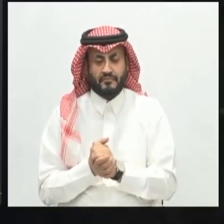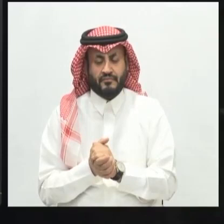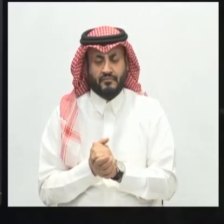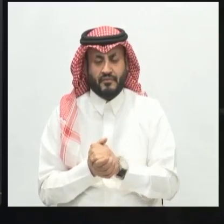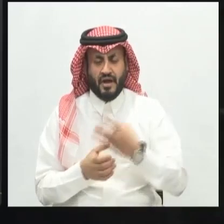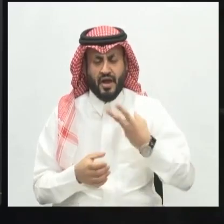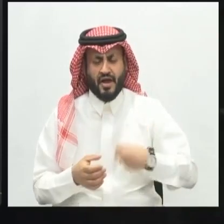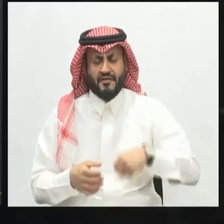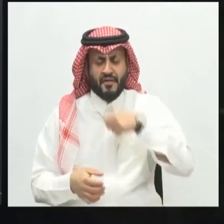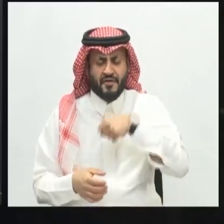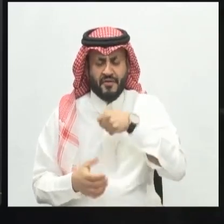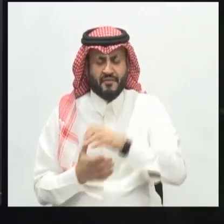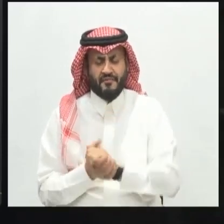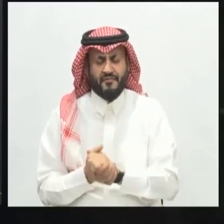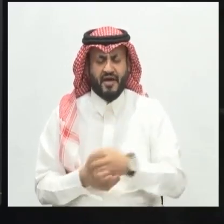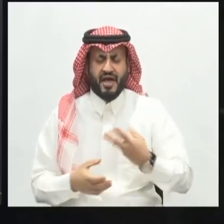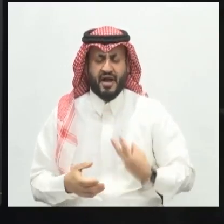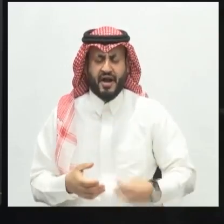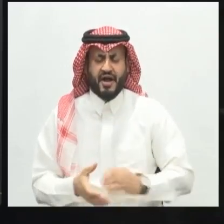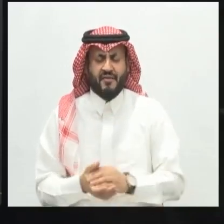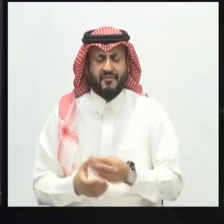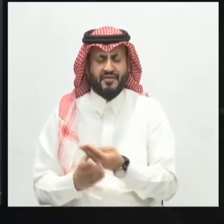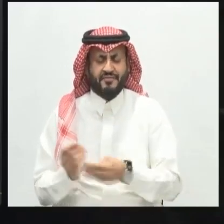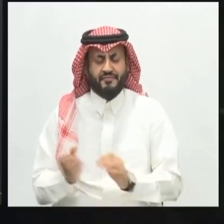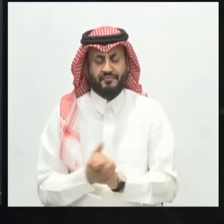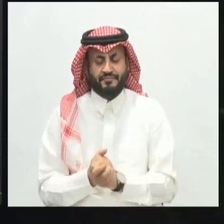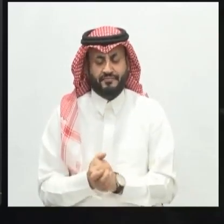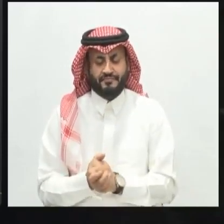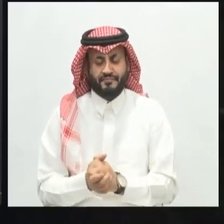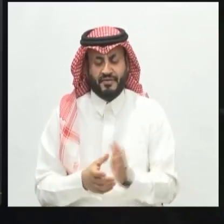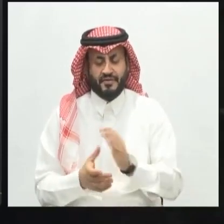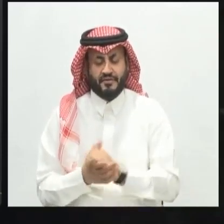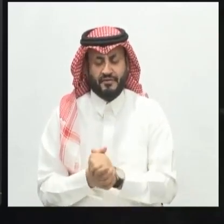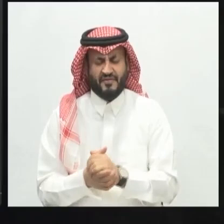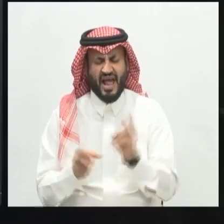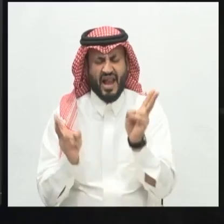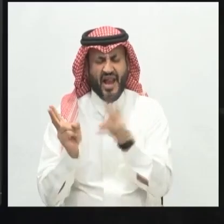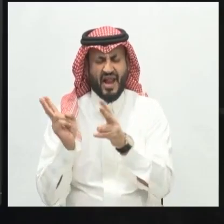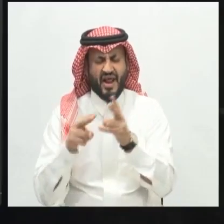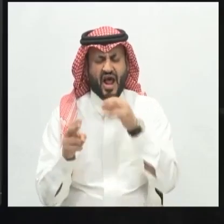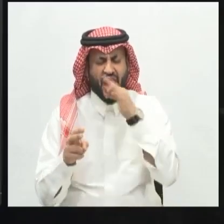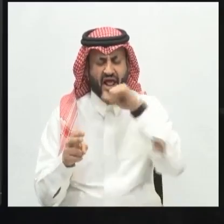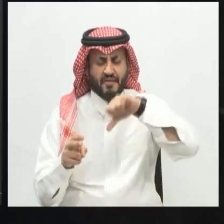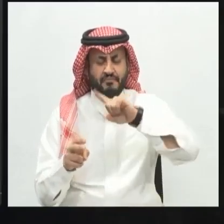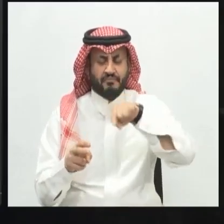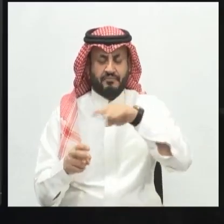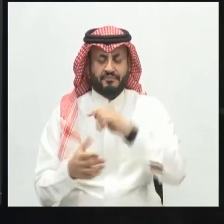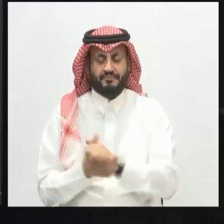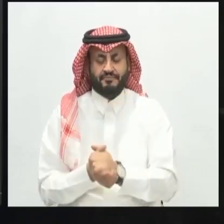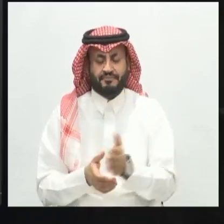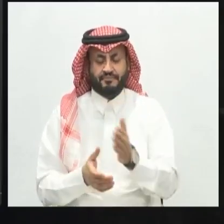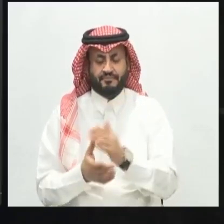احترام الكبير ورحمه الصغير ايضا عدم الرد على السفيه والشاتم